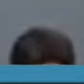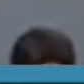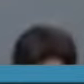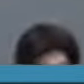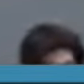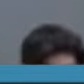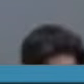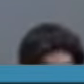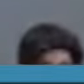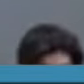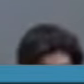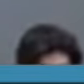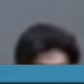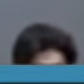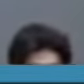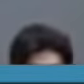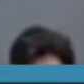งมีพื้นที่รวมทั้งสิ้น